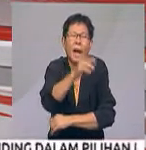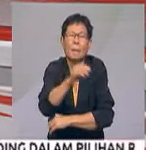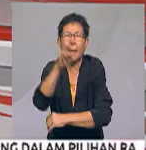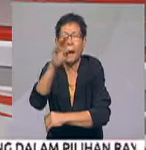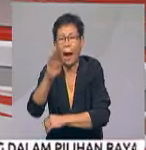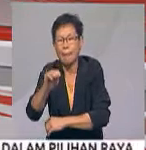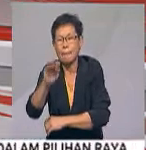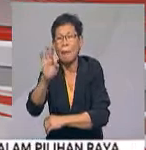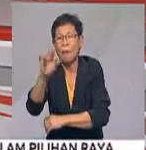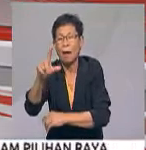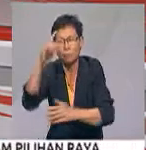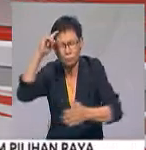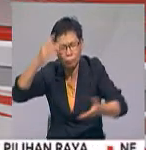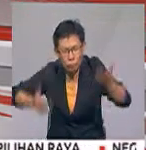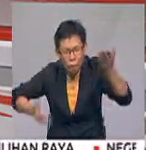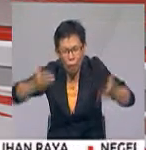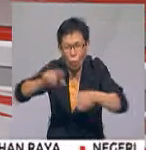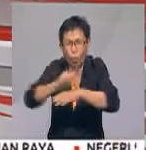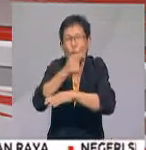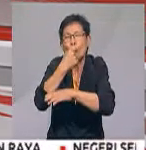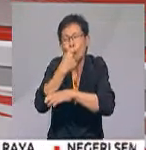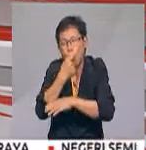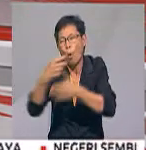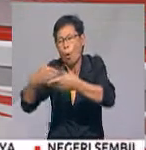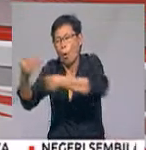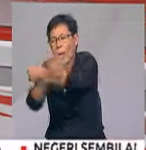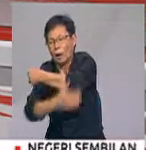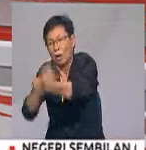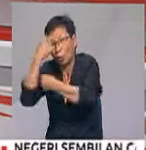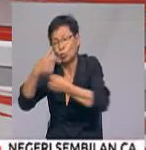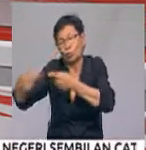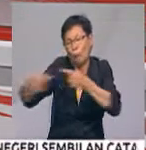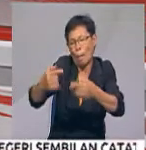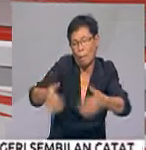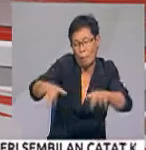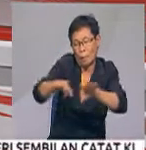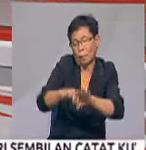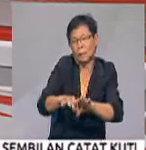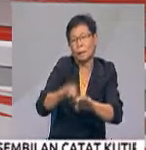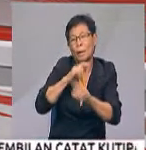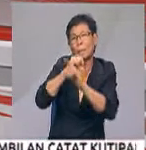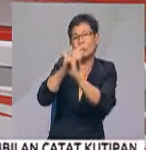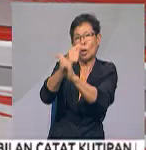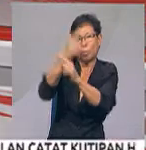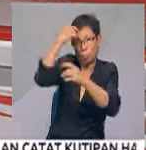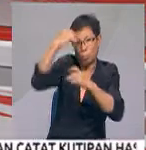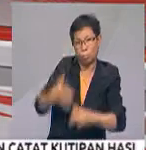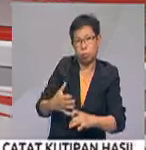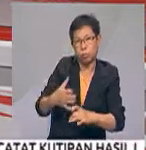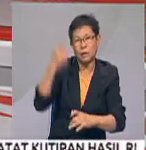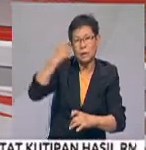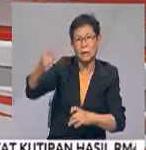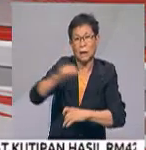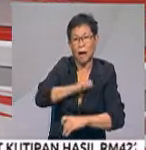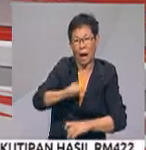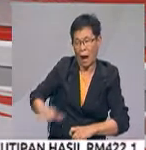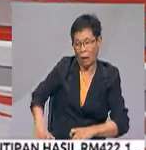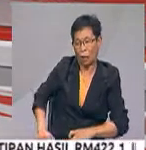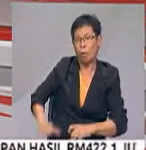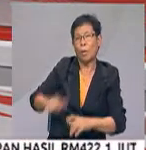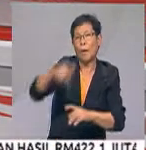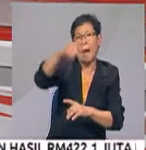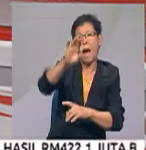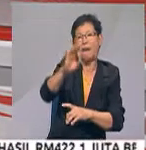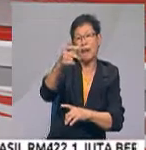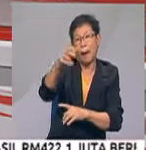mempertimbangkan penggunaan pengadil asing untuk perlawanan penting namun tampil mempertahankan keputusan setiausaha Agung persatuan bola